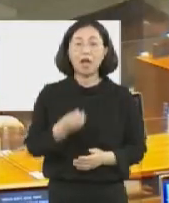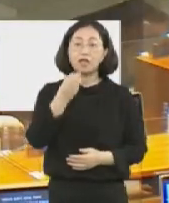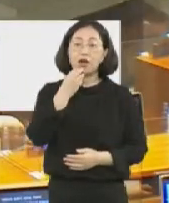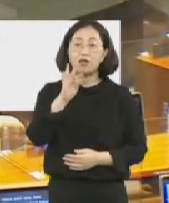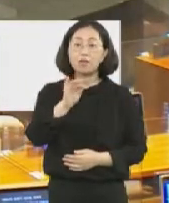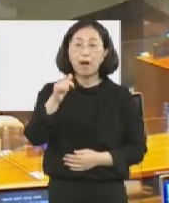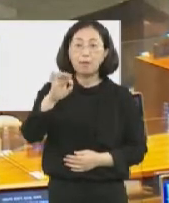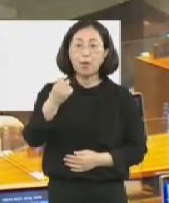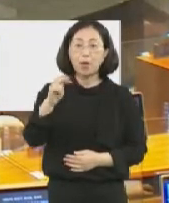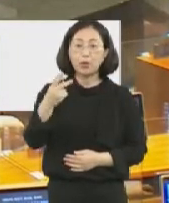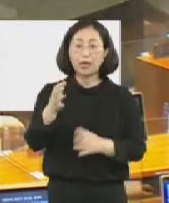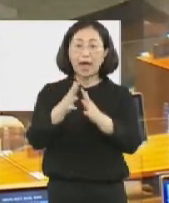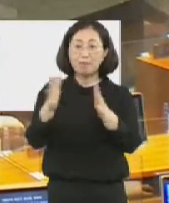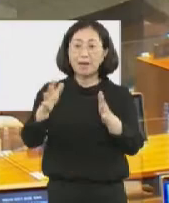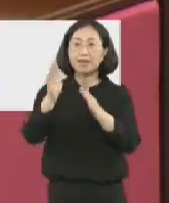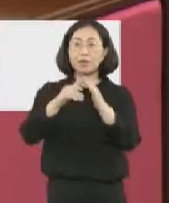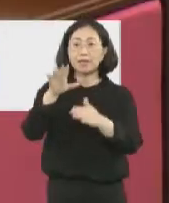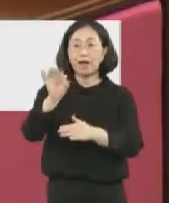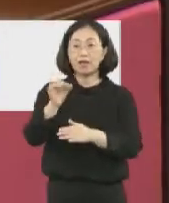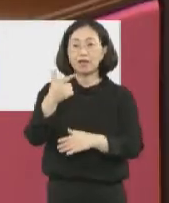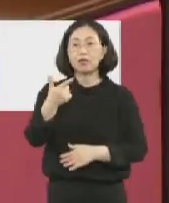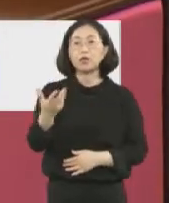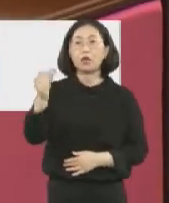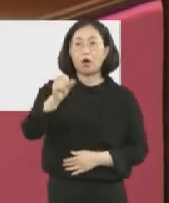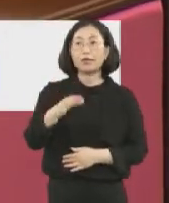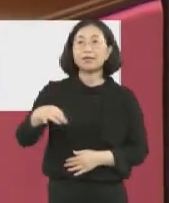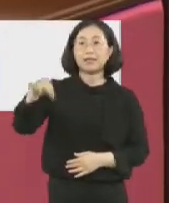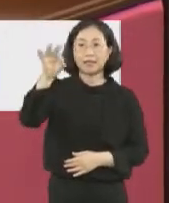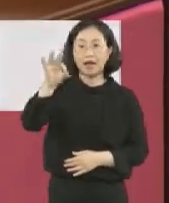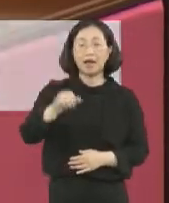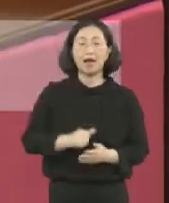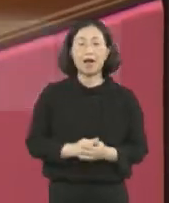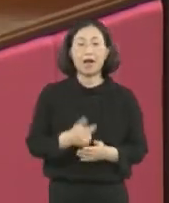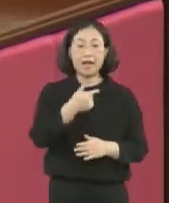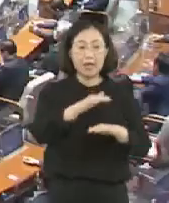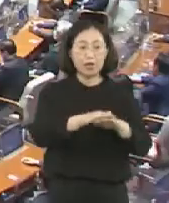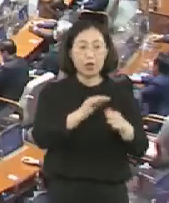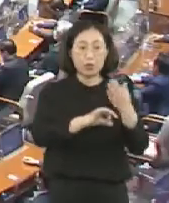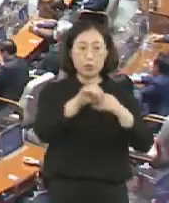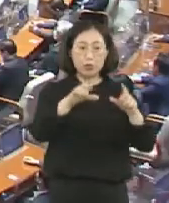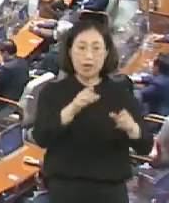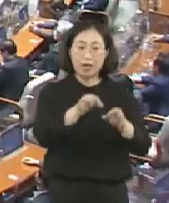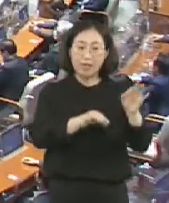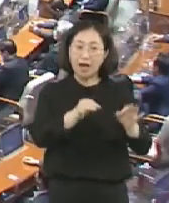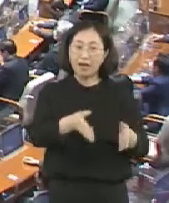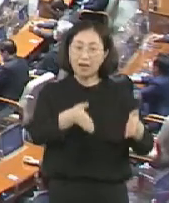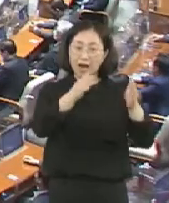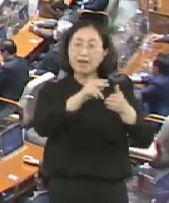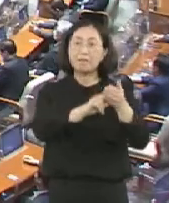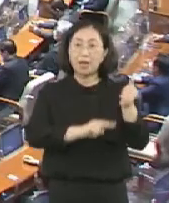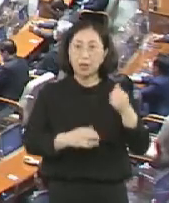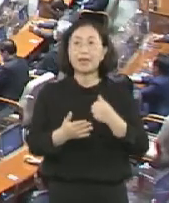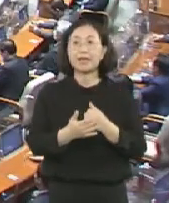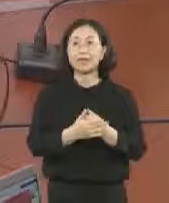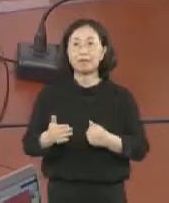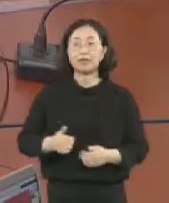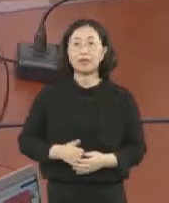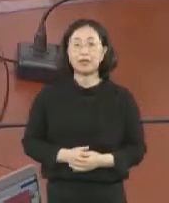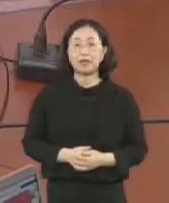서울 반포동의 아파트 공시가격이 6억 원가량 증가하고 대전 동구의 상가 등을 매도했기